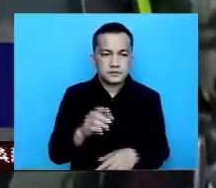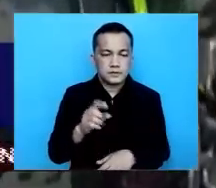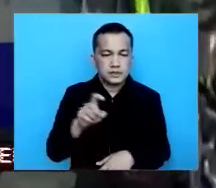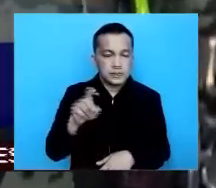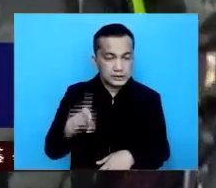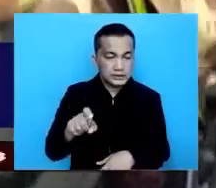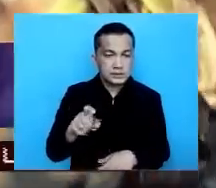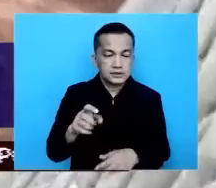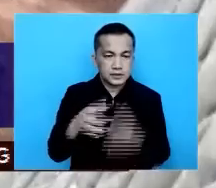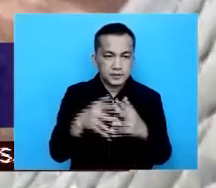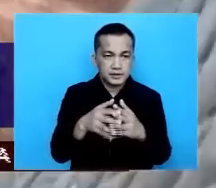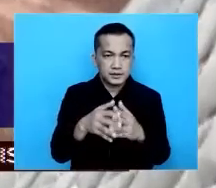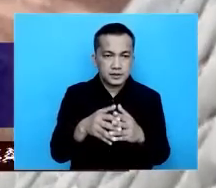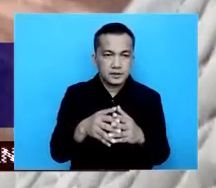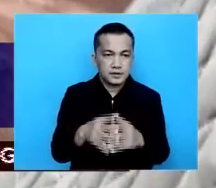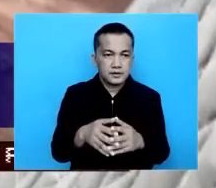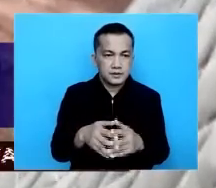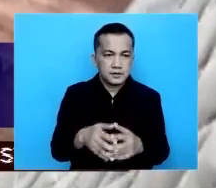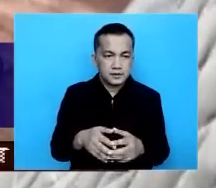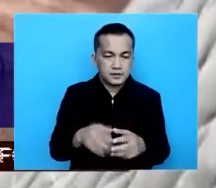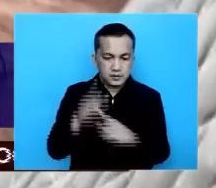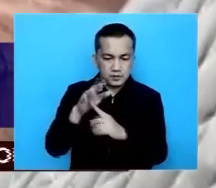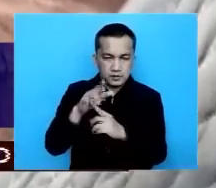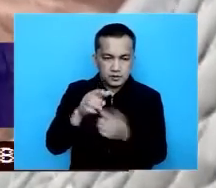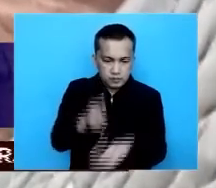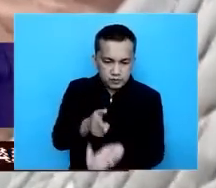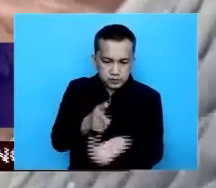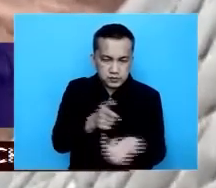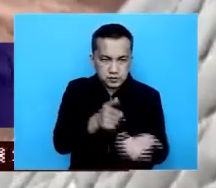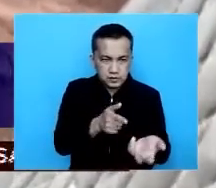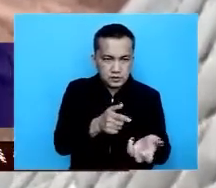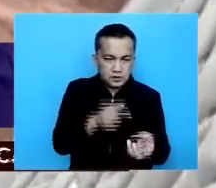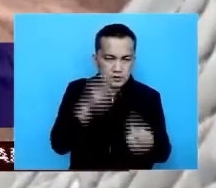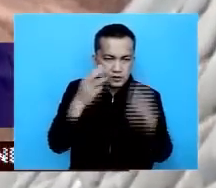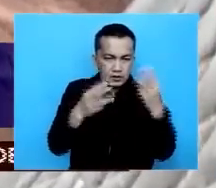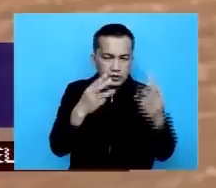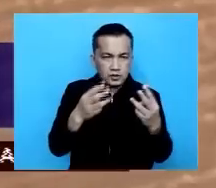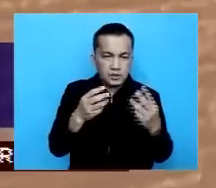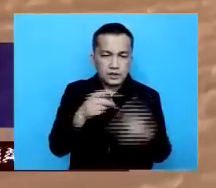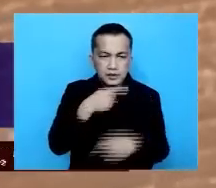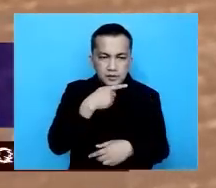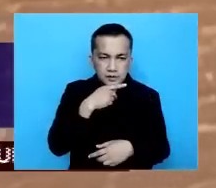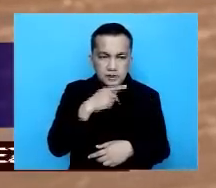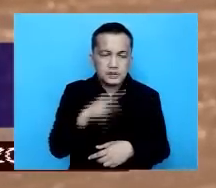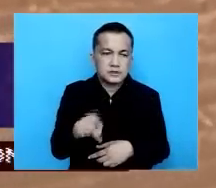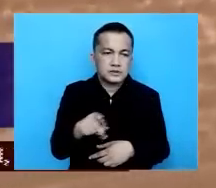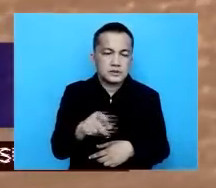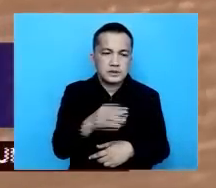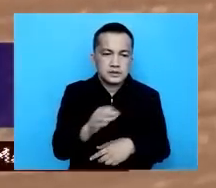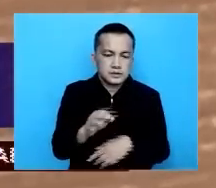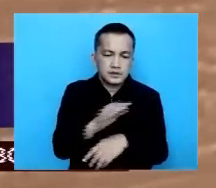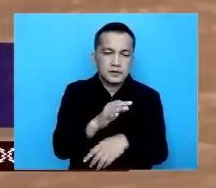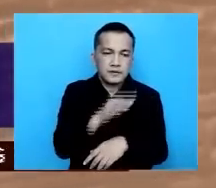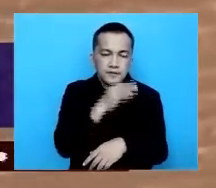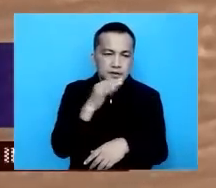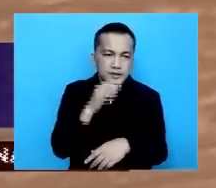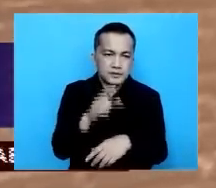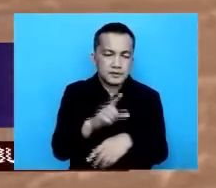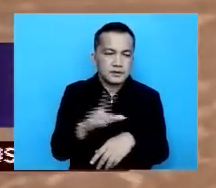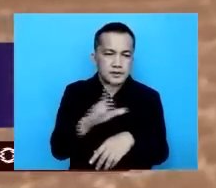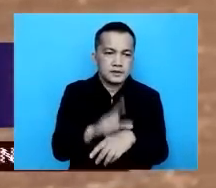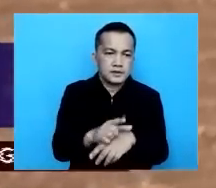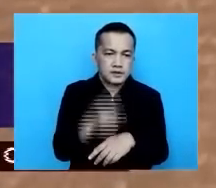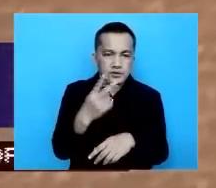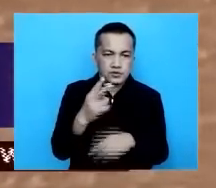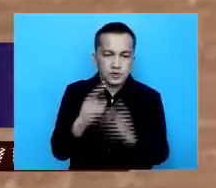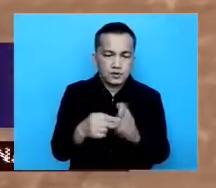Amerika, pinagbabaril ng mga sakay ng helicopter ang mga mabangis na baboy sa sakahan. Dalawang oras ang tinagal ng paghahunting